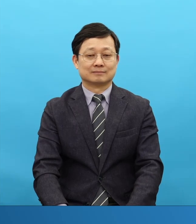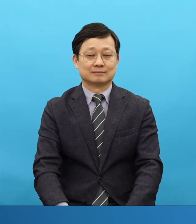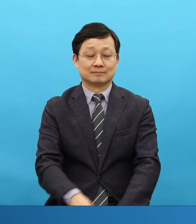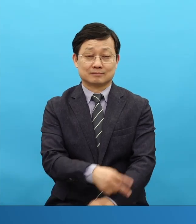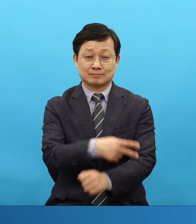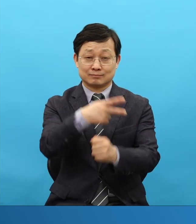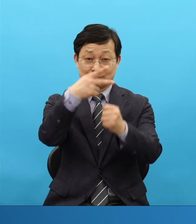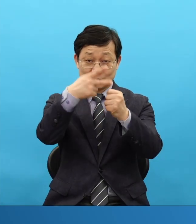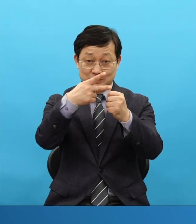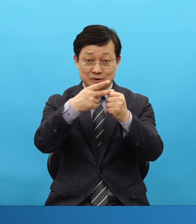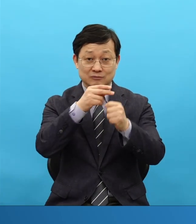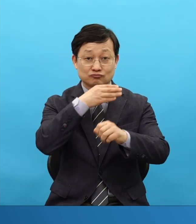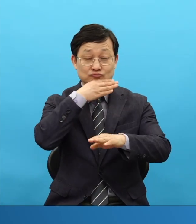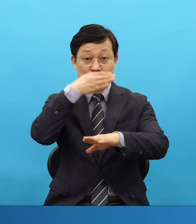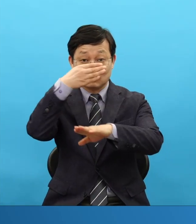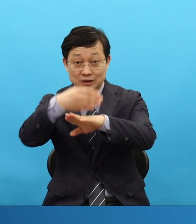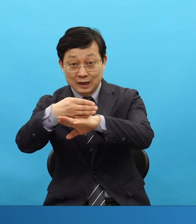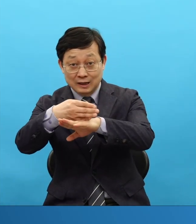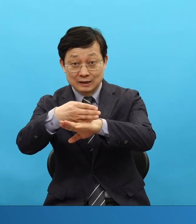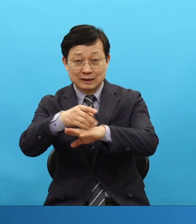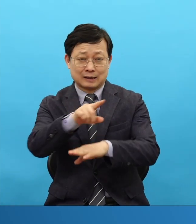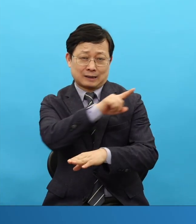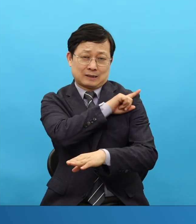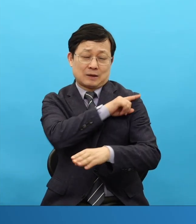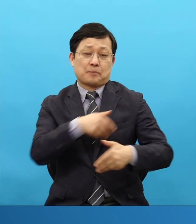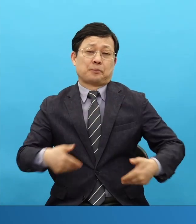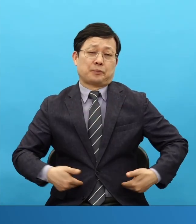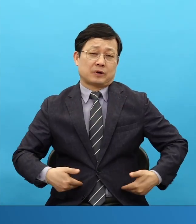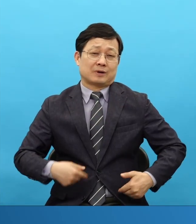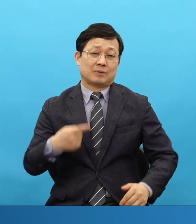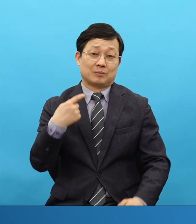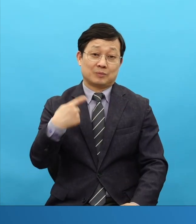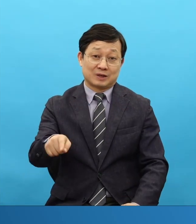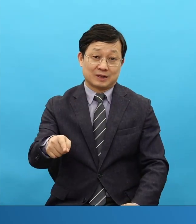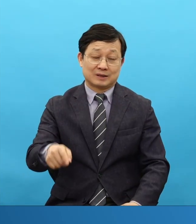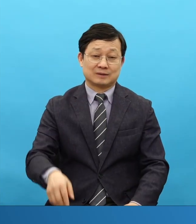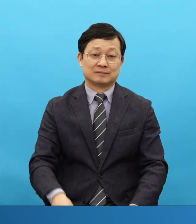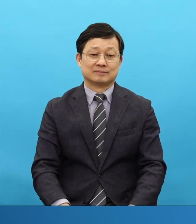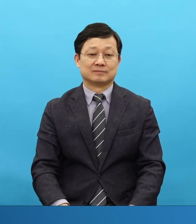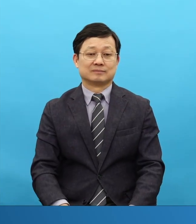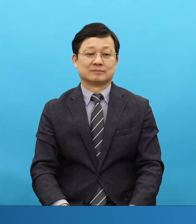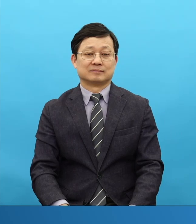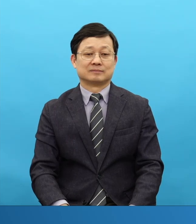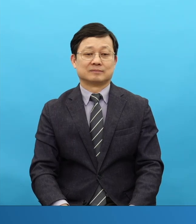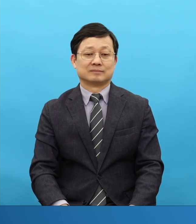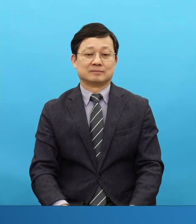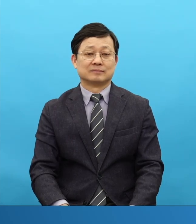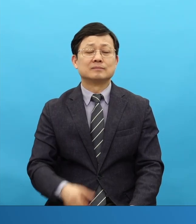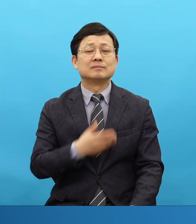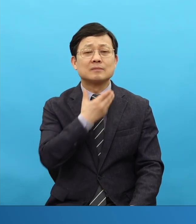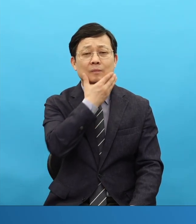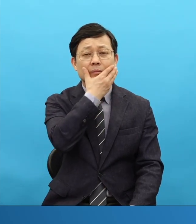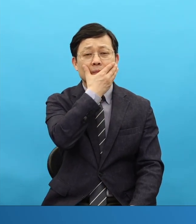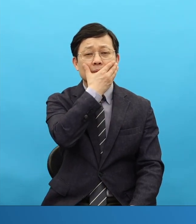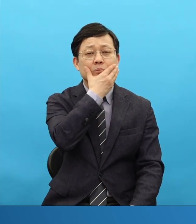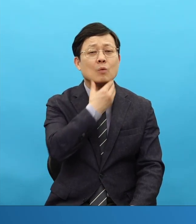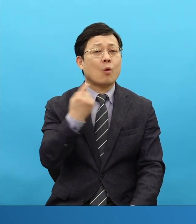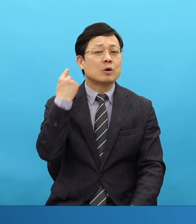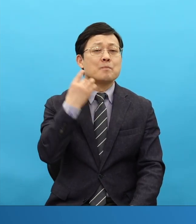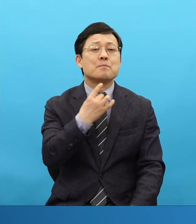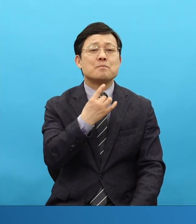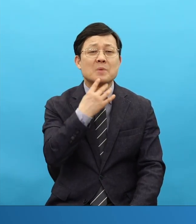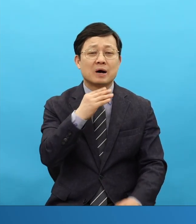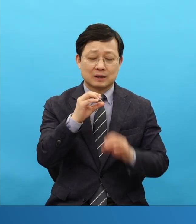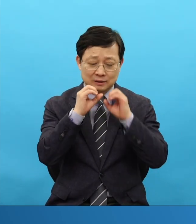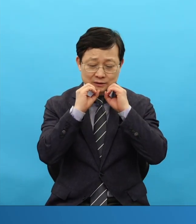북한에 가장 필요한 거. What North Korea needs the most. 그렇기 때문에 복음 전도, 복음만 전할 제자가 필요해요. That is why